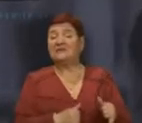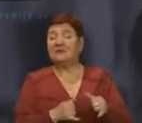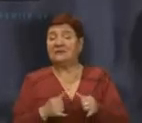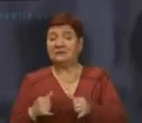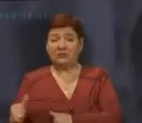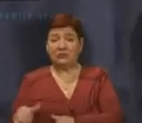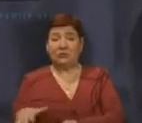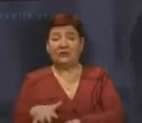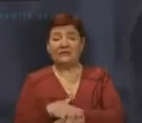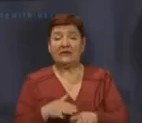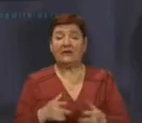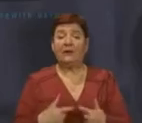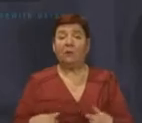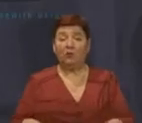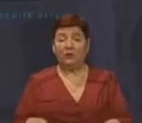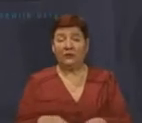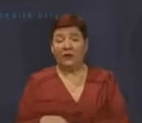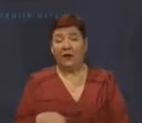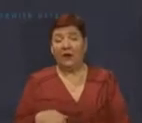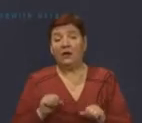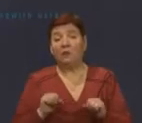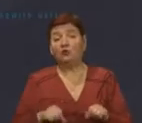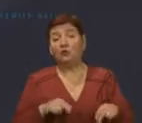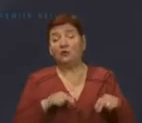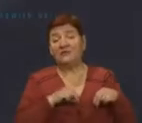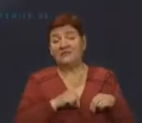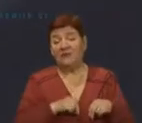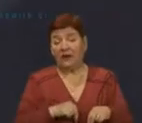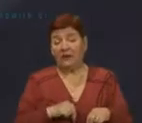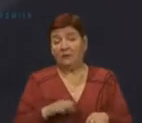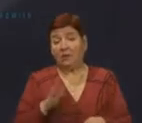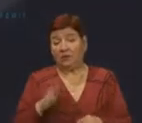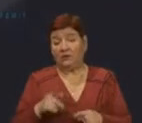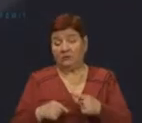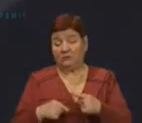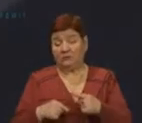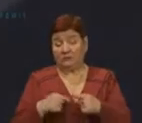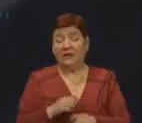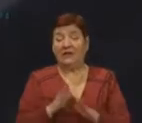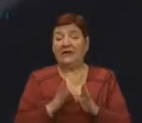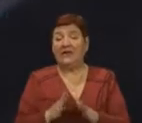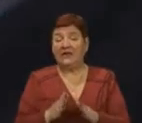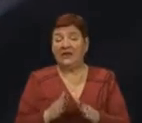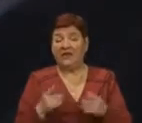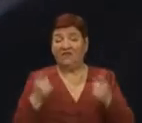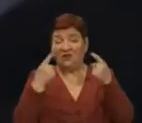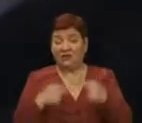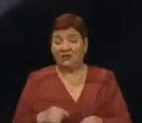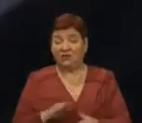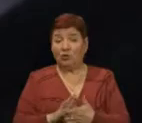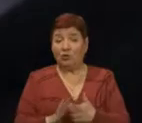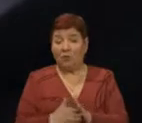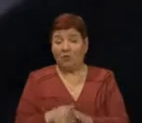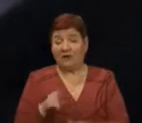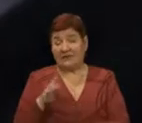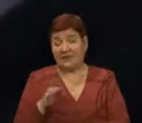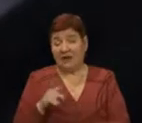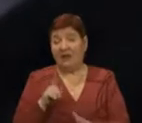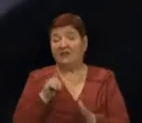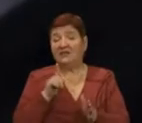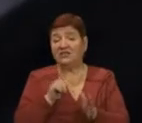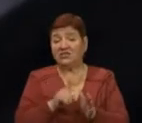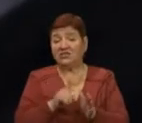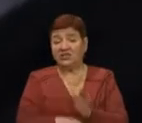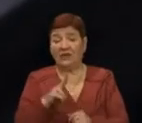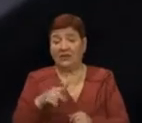забезпечимо населені пункти, і вони можуть працювати потім стаціонарно, не тільки в критичних умовах, і це дешевше, ніж там